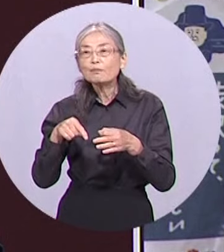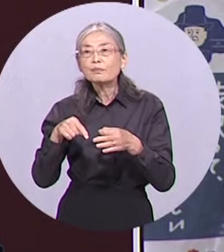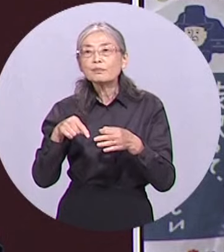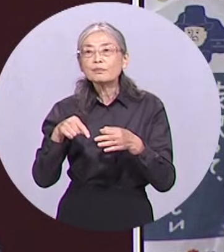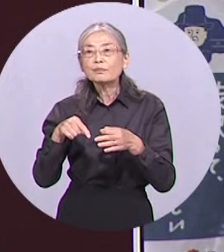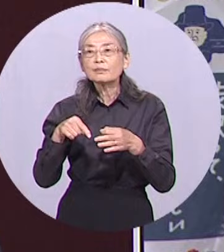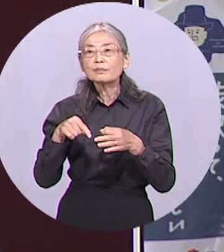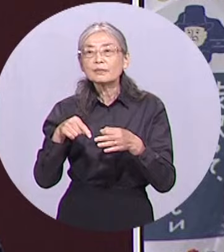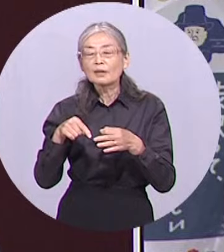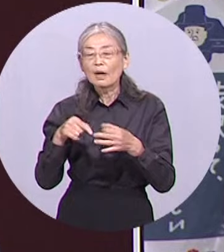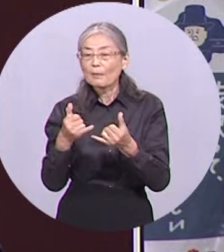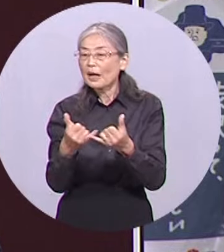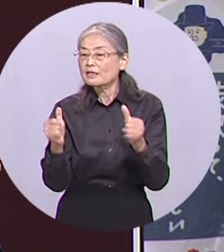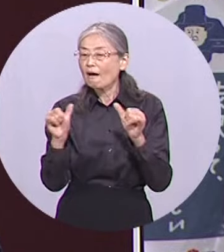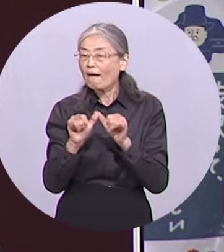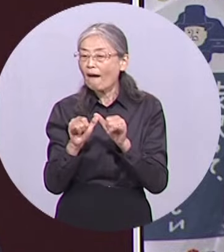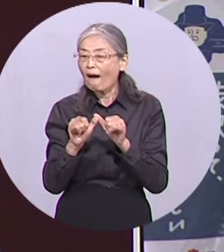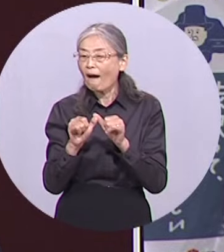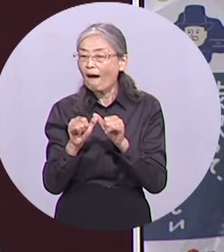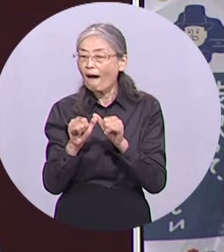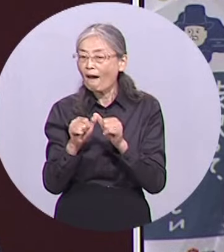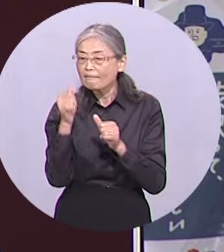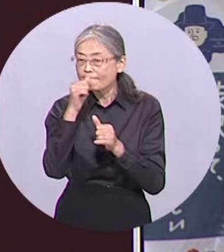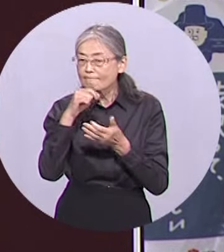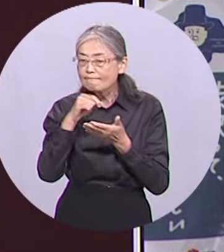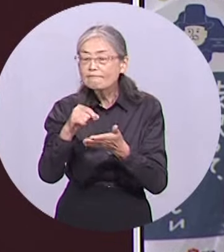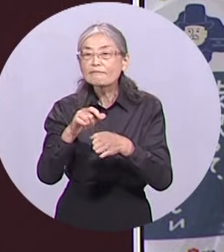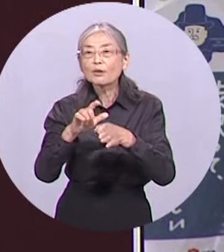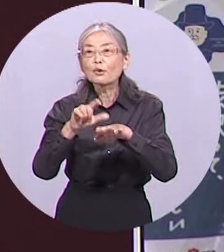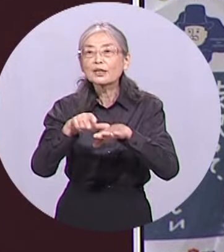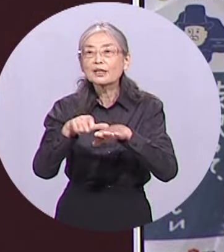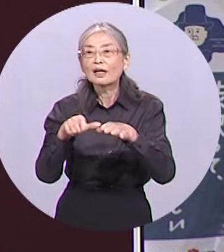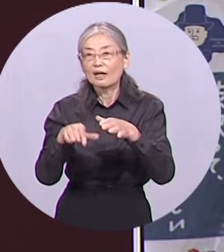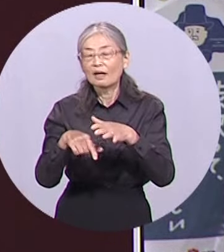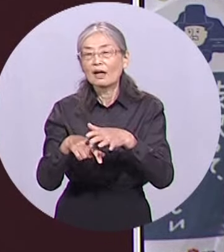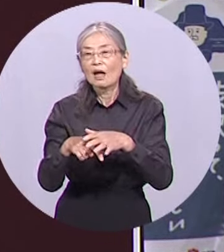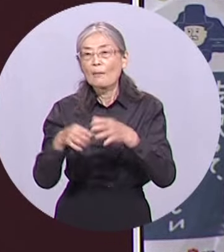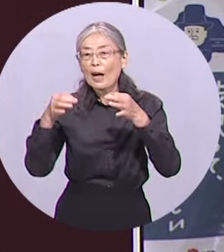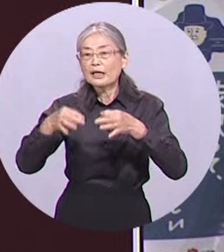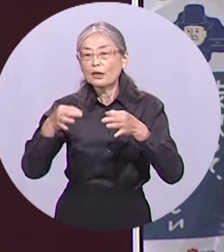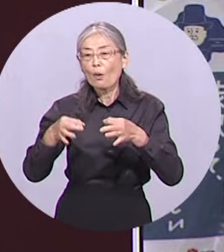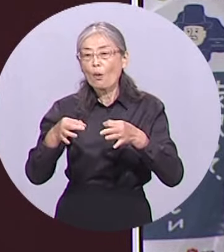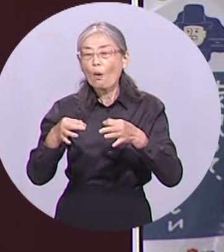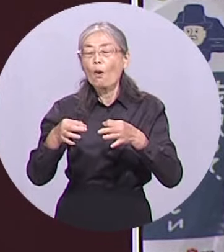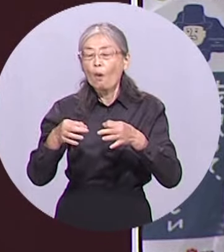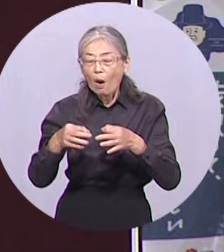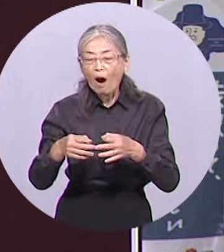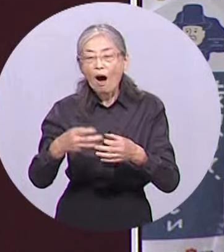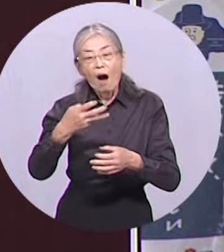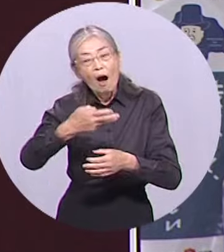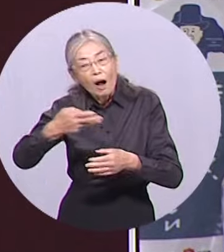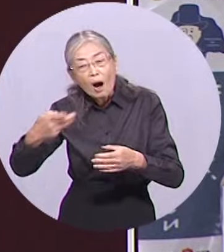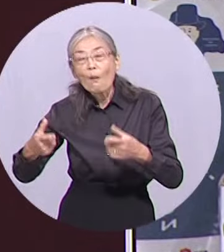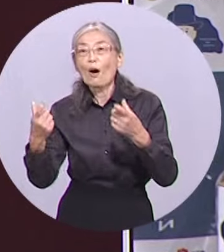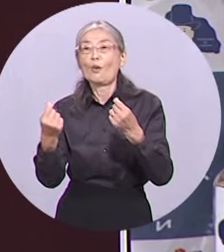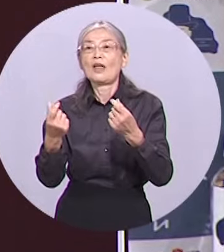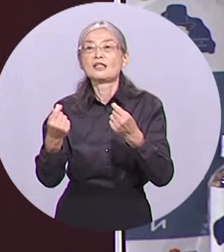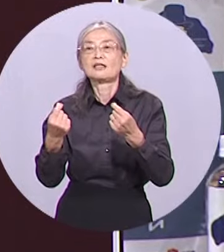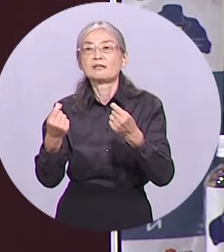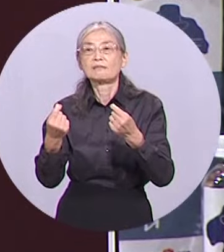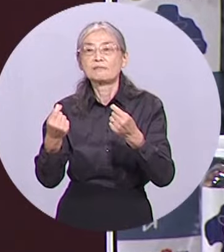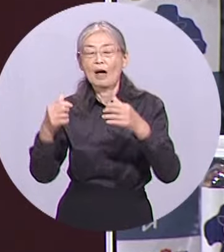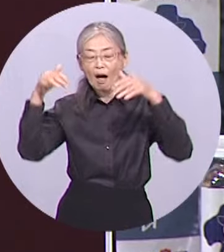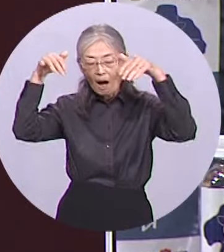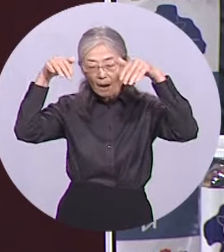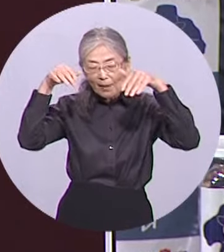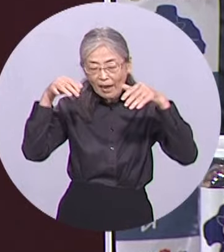を社会にどのように伝えたかと申しますと、その銀行は大きな川のようなものだって表現したんですね。一滴